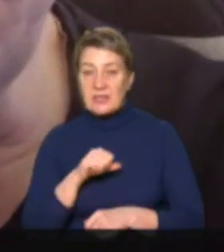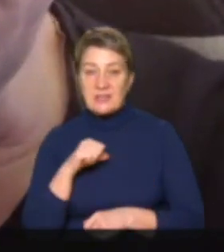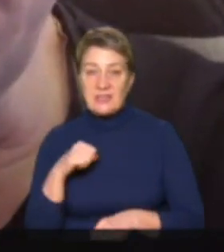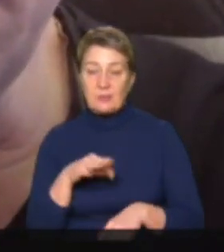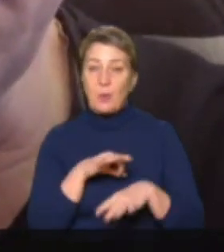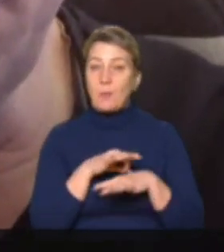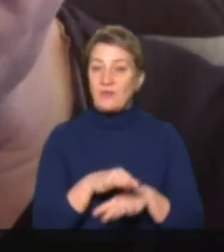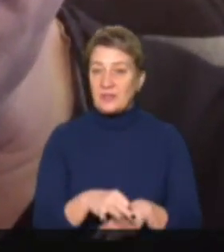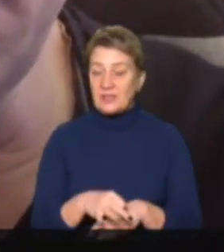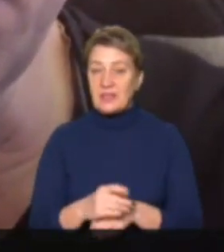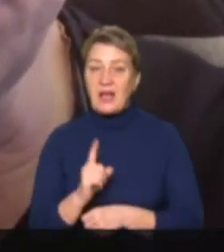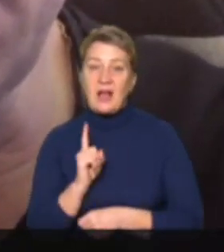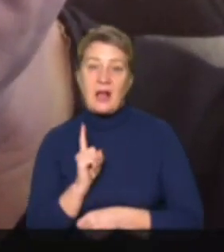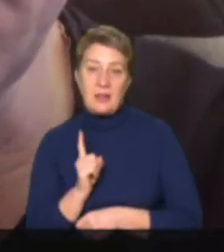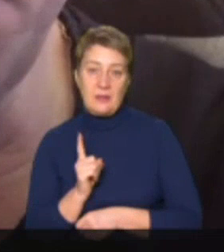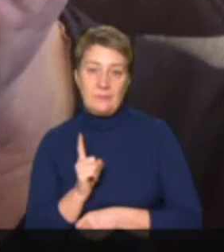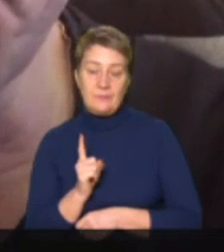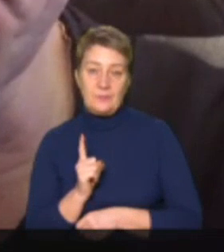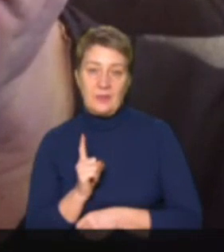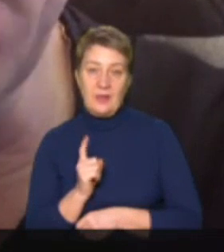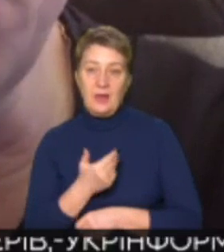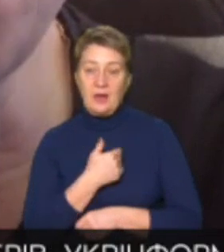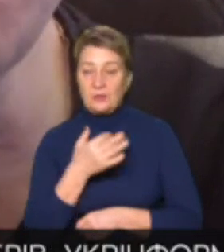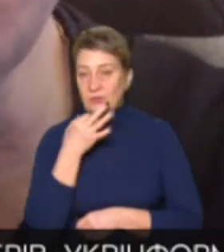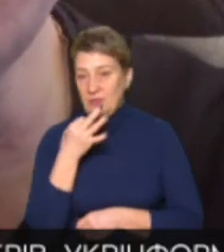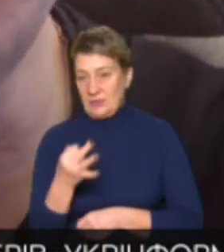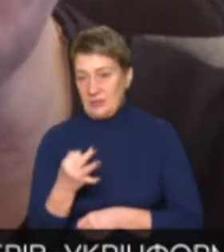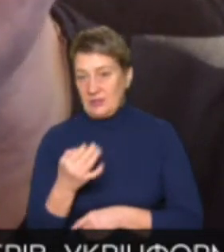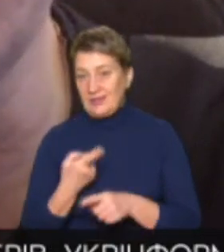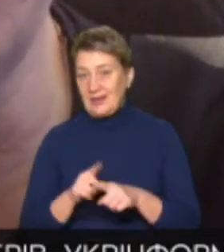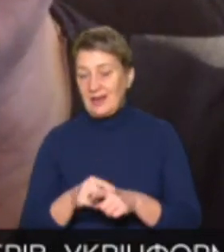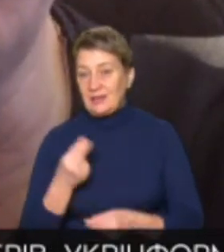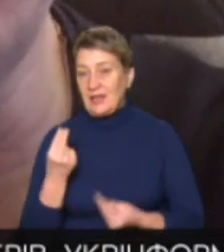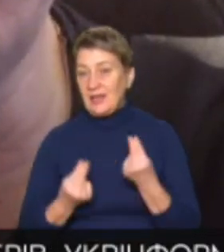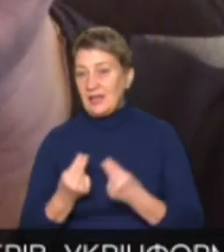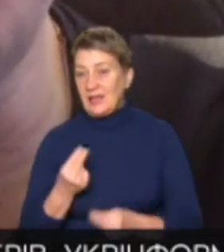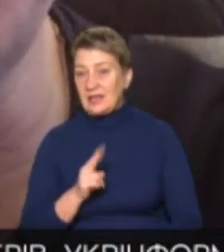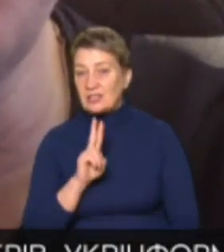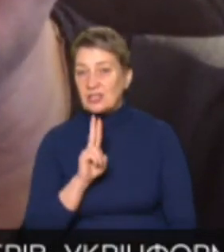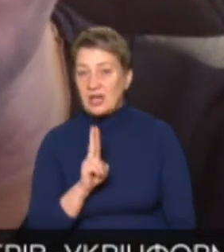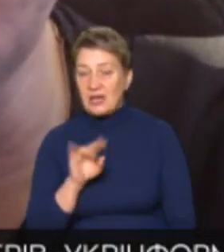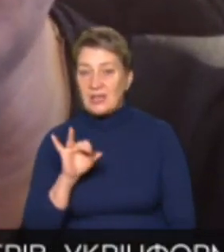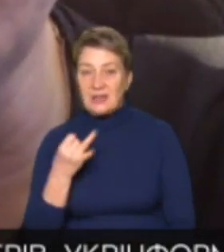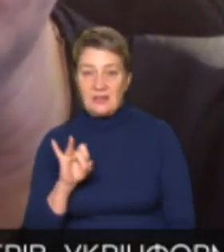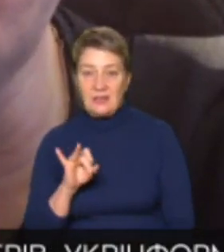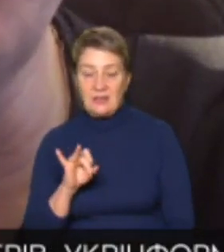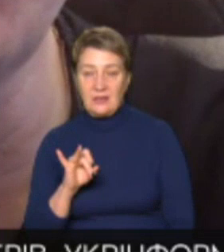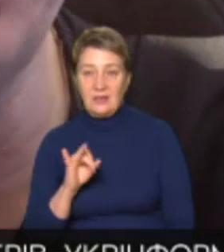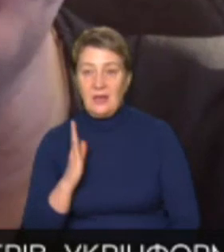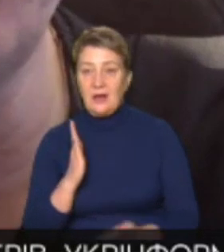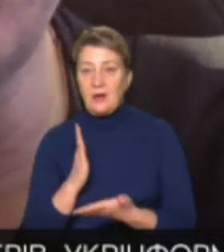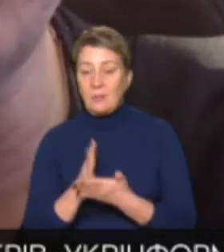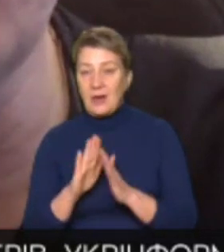Але це, я скажу так, це іграшка Китаю. І маючи спільний кордон, Китай